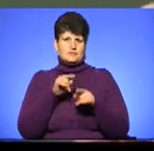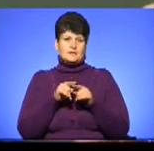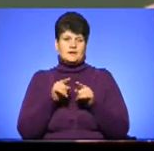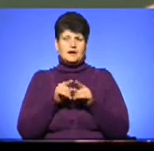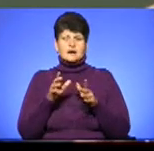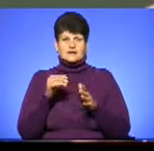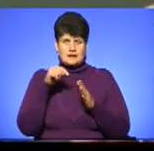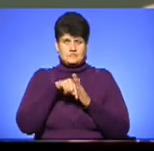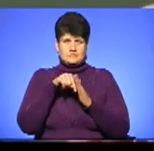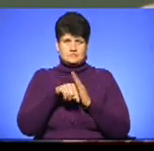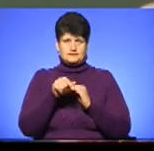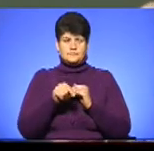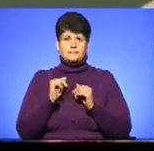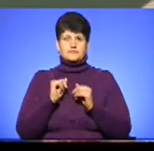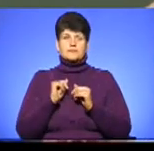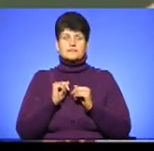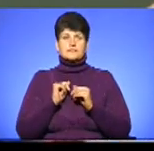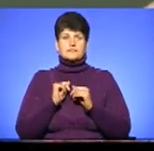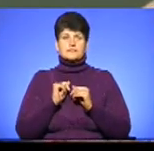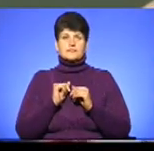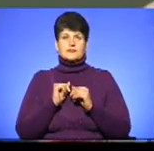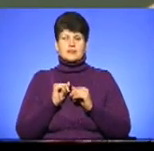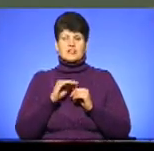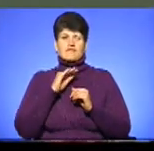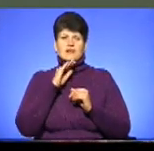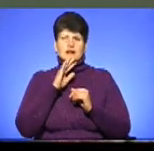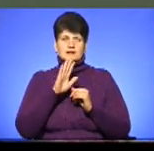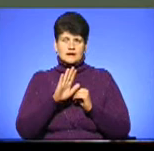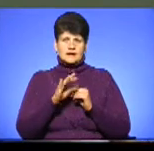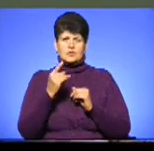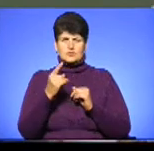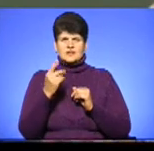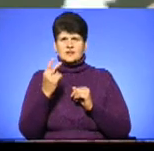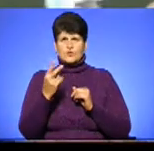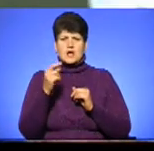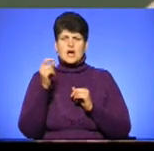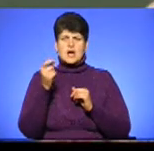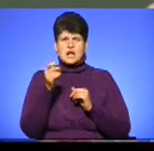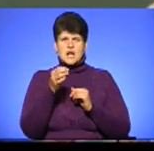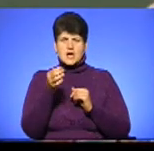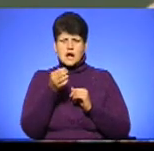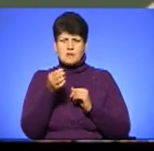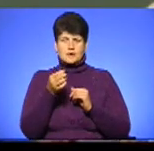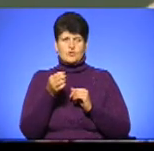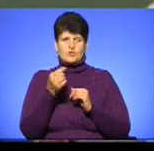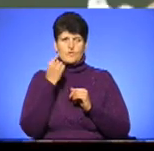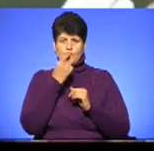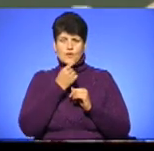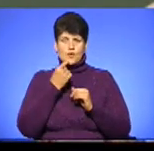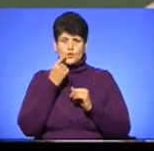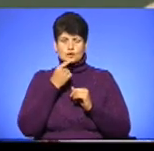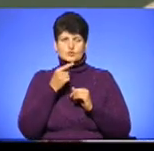який вмонтований тут, всередині. І достатньо буквально однієї-двох крапель в ротовій порожнині, щоб